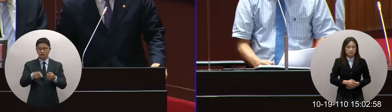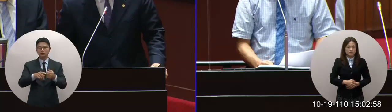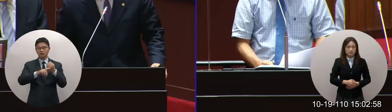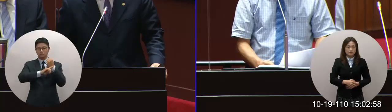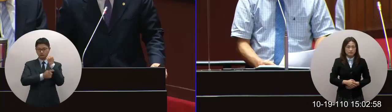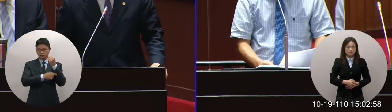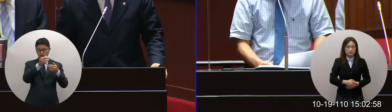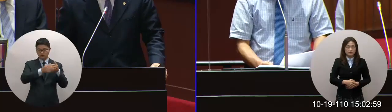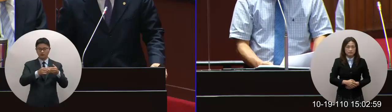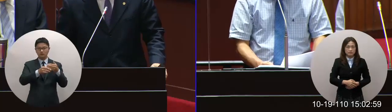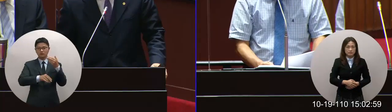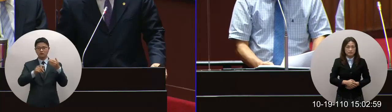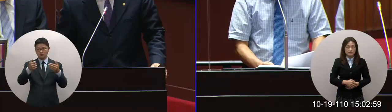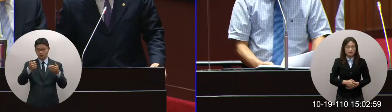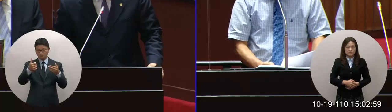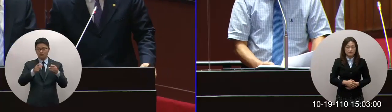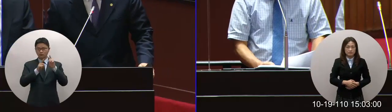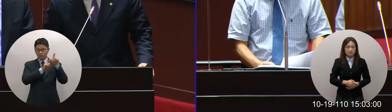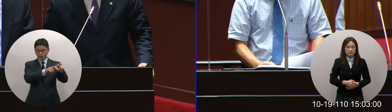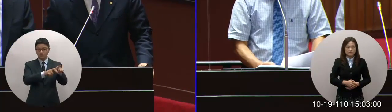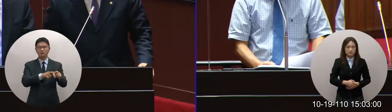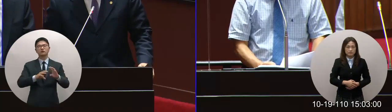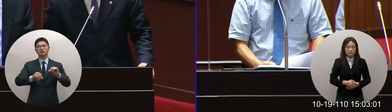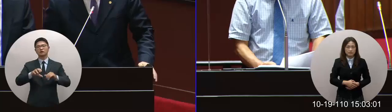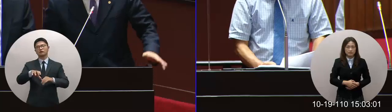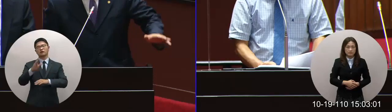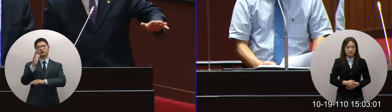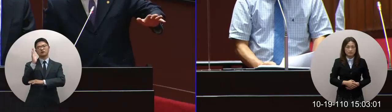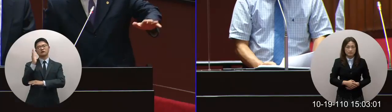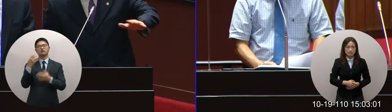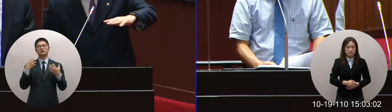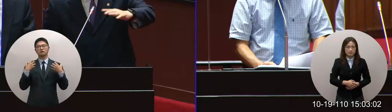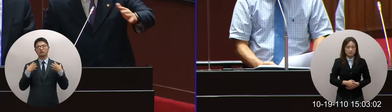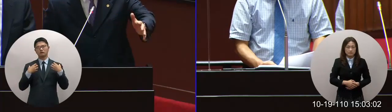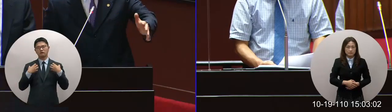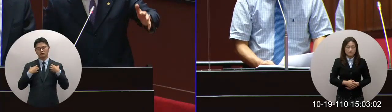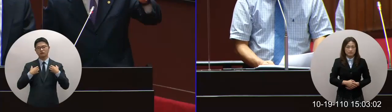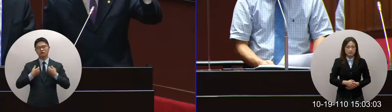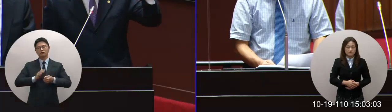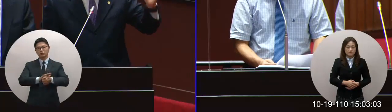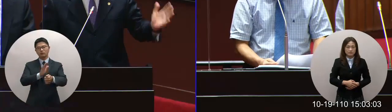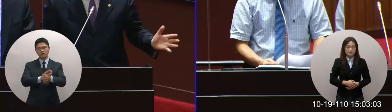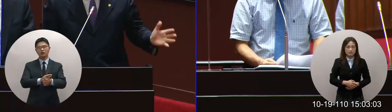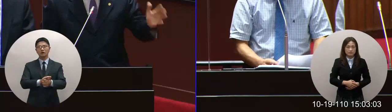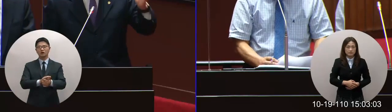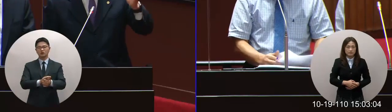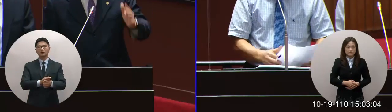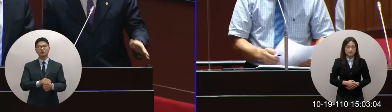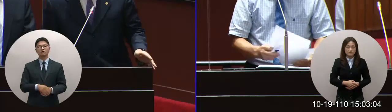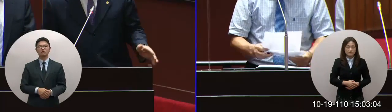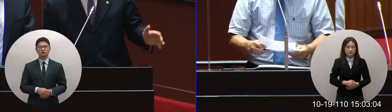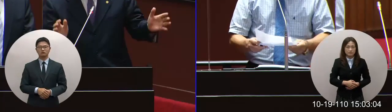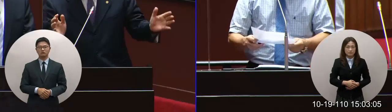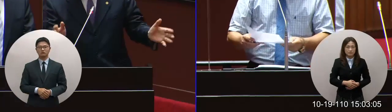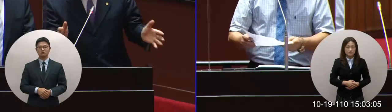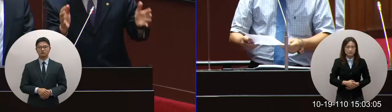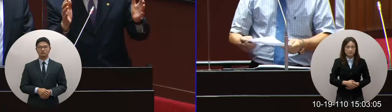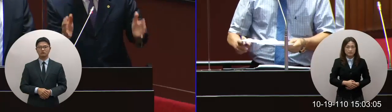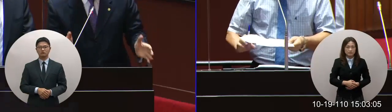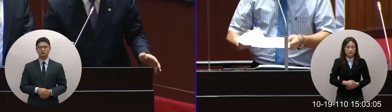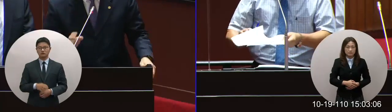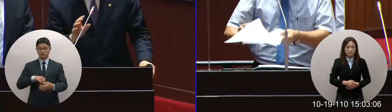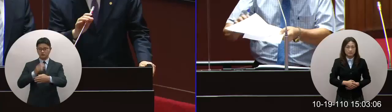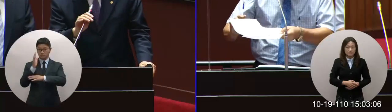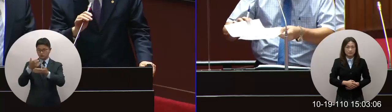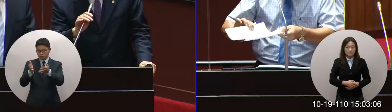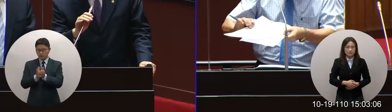第55条，它是在地方政府要去做辅导，我们是在这个规定，那我们基本上都做统计